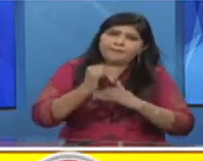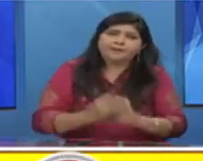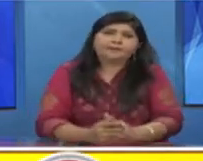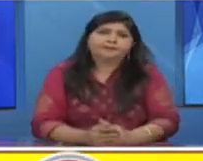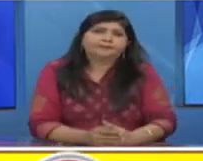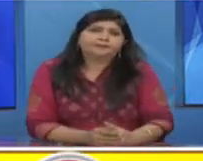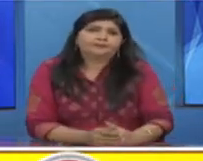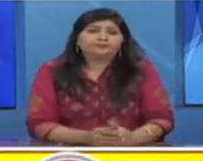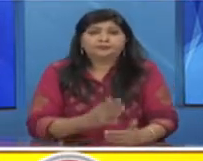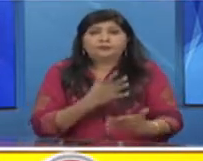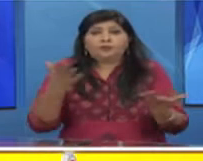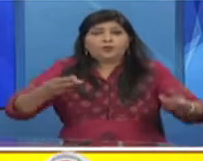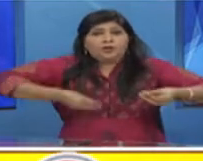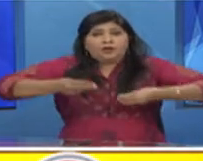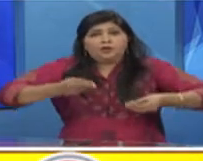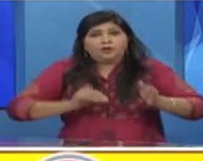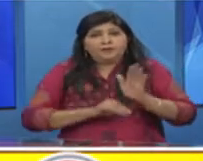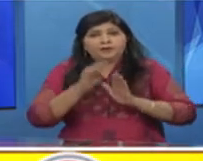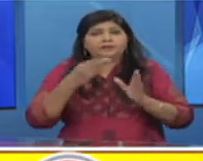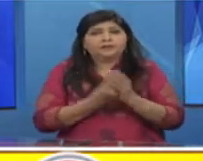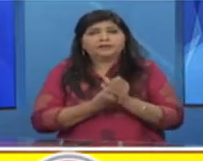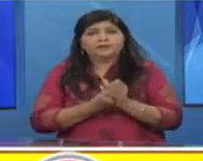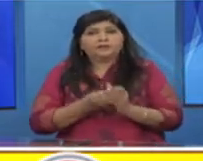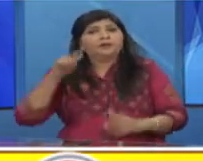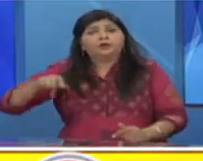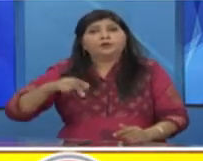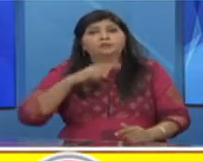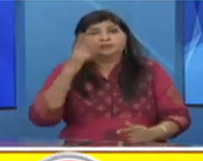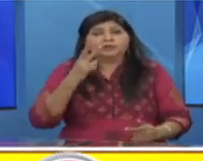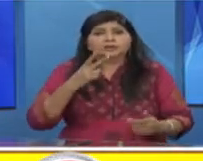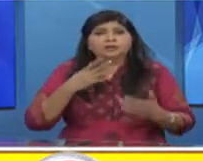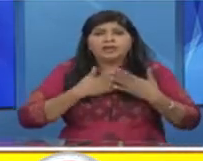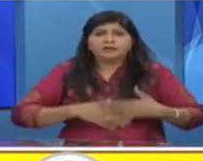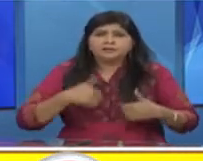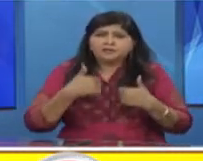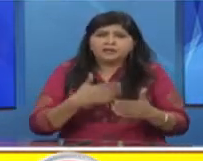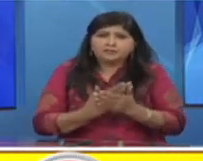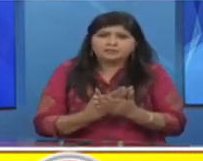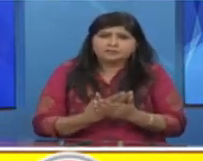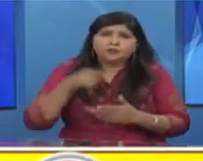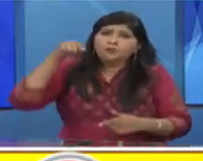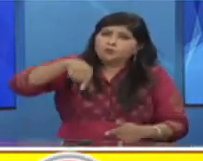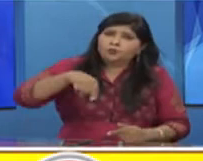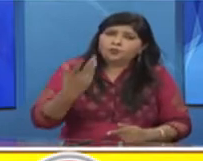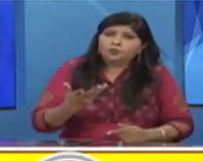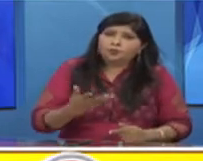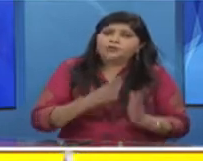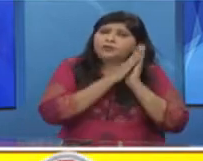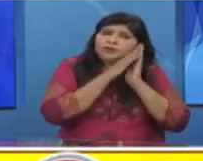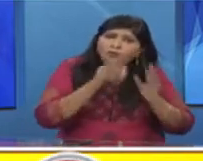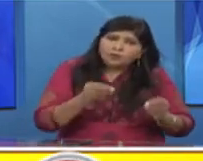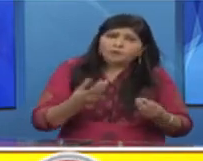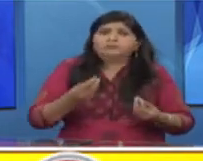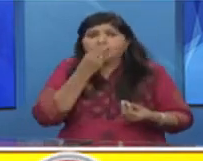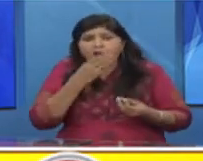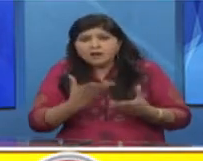है। बहुत बड़ी इकोनॉमी डेवलप हो रही है और यात्रियों की आवश्यकता के अनुसार लोग वहाँ सुविधाएं पैदा कर रहे